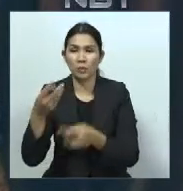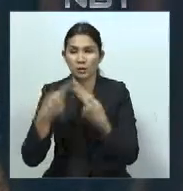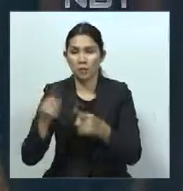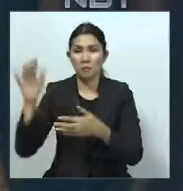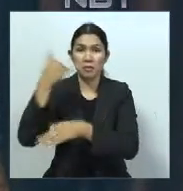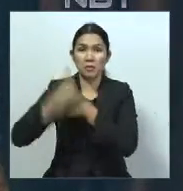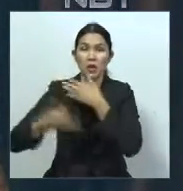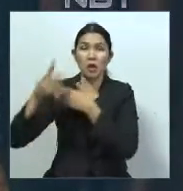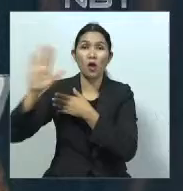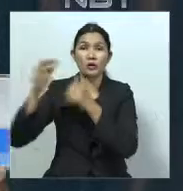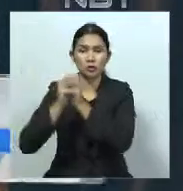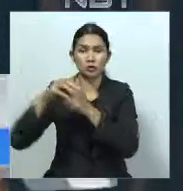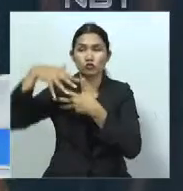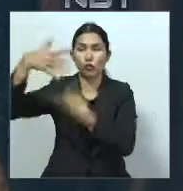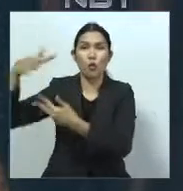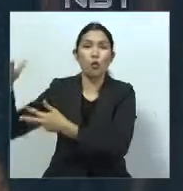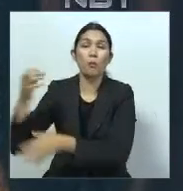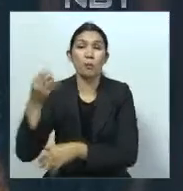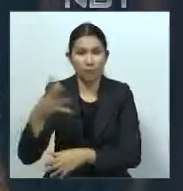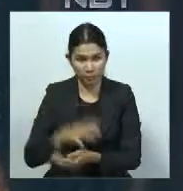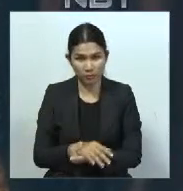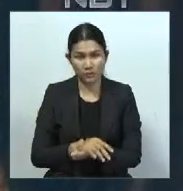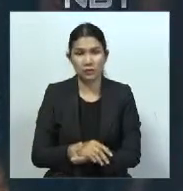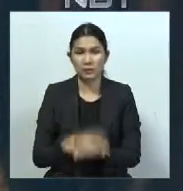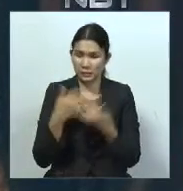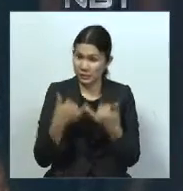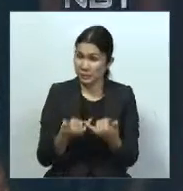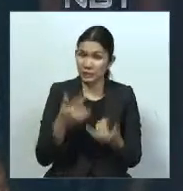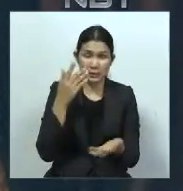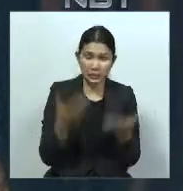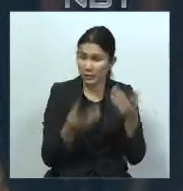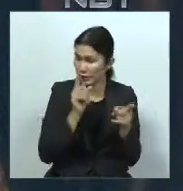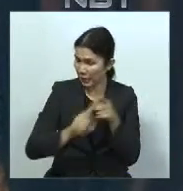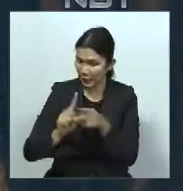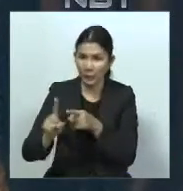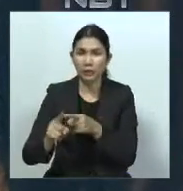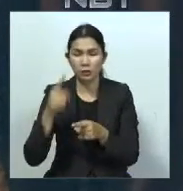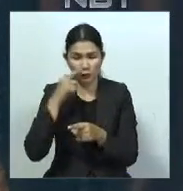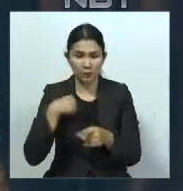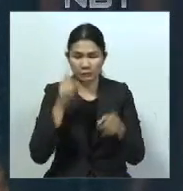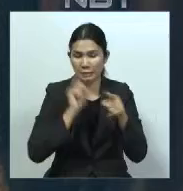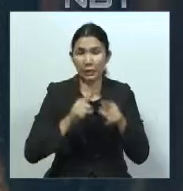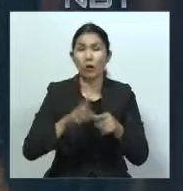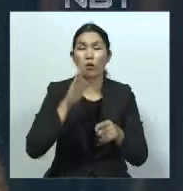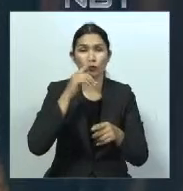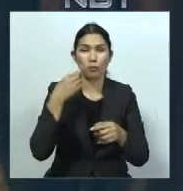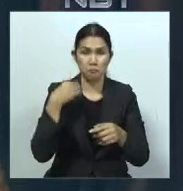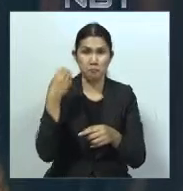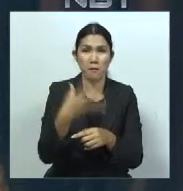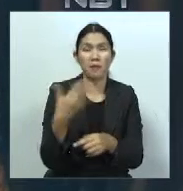ออกมากกว่าภายในนะฮะเพราะฉะนั้นอะไรก็ตามopportunity ที่นี่เนี่ยจะสูงมากแล้วเขาก็จะ